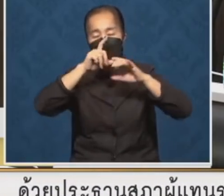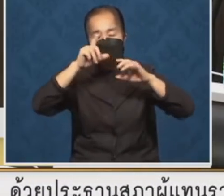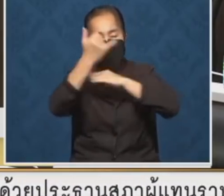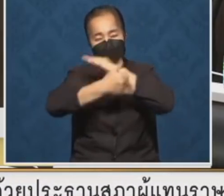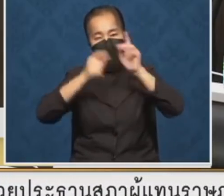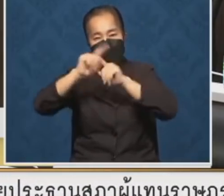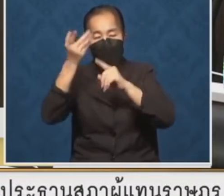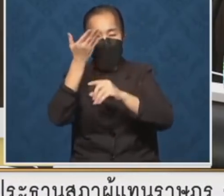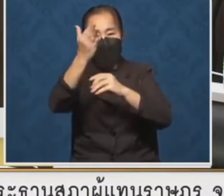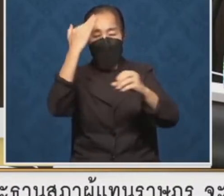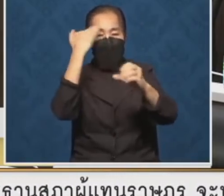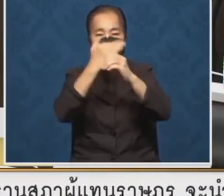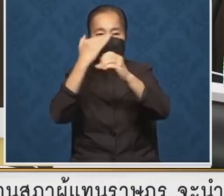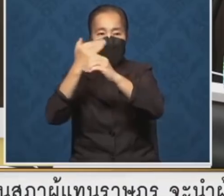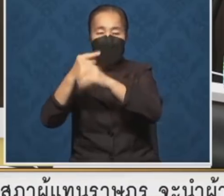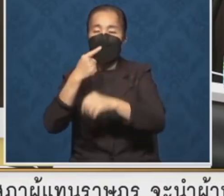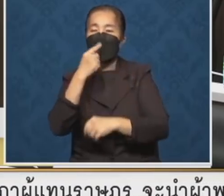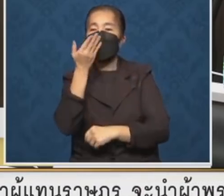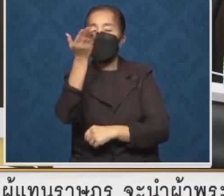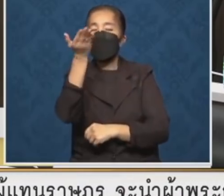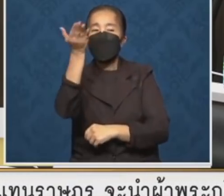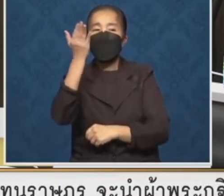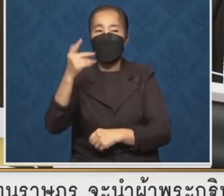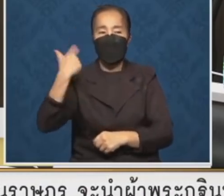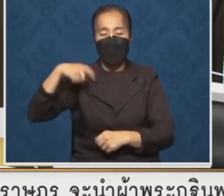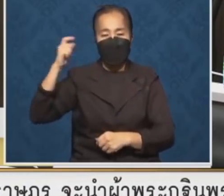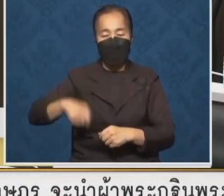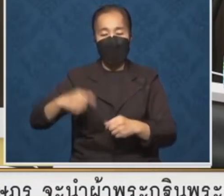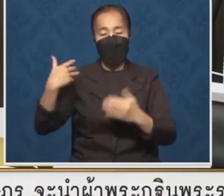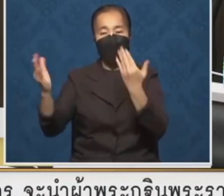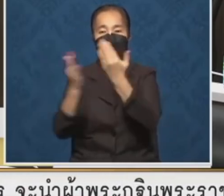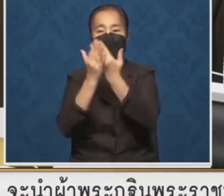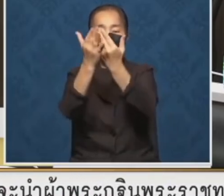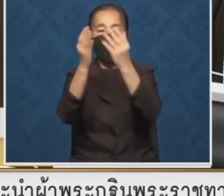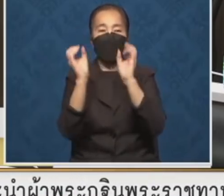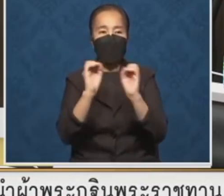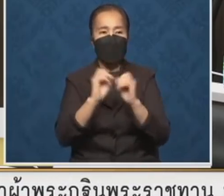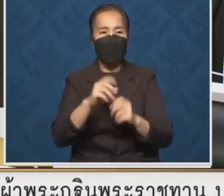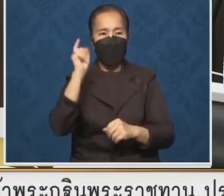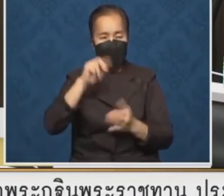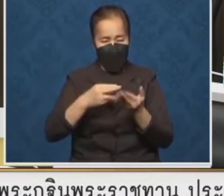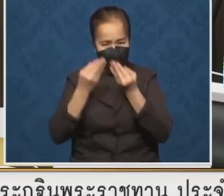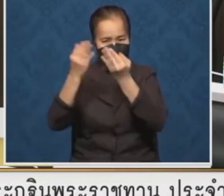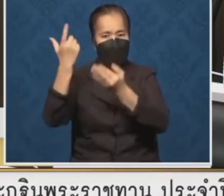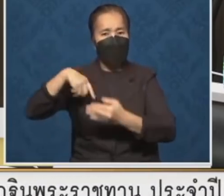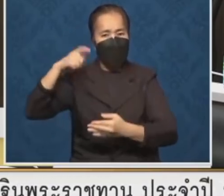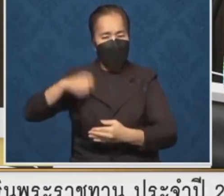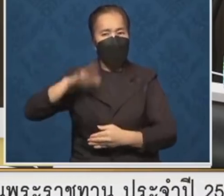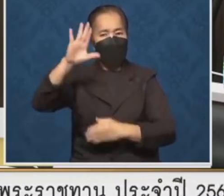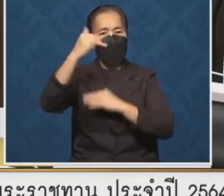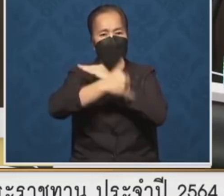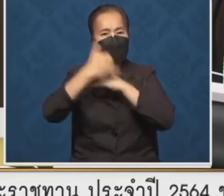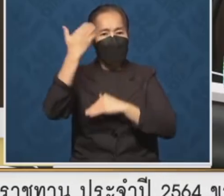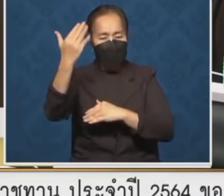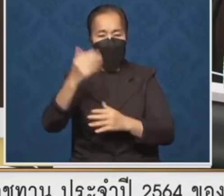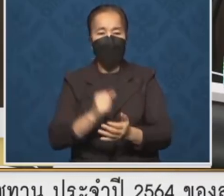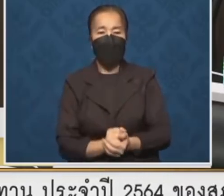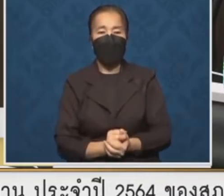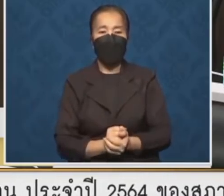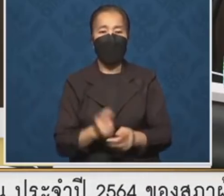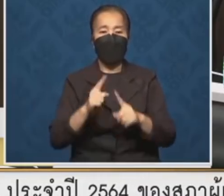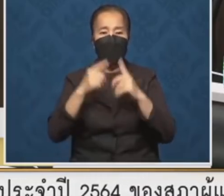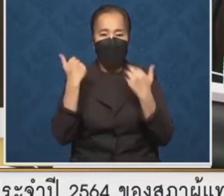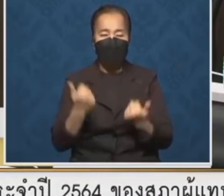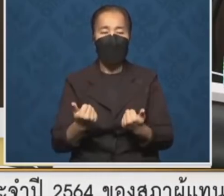างขอปากเปล่าบ้างยื่นหมายศาลบ้างนะครับเคสพวกนี้เนี่ยมันจะต้องส่งไปที่สาขาต่างประเทศครับและส่วนใหญ่ก็